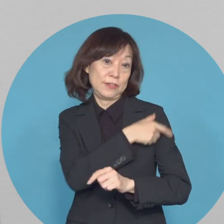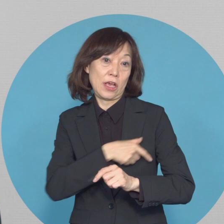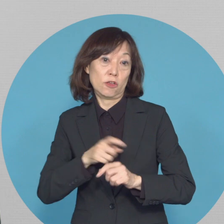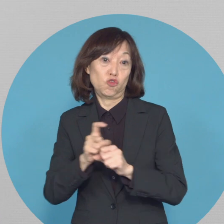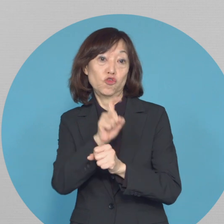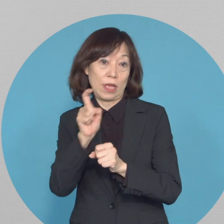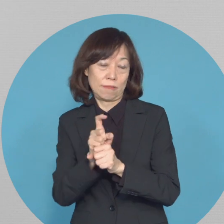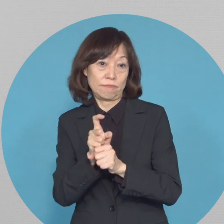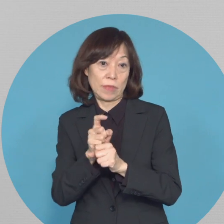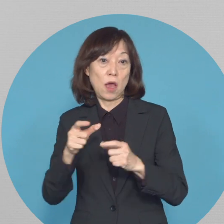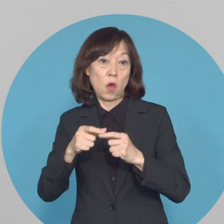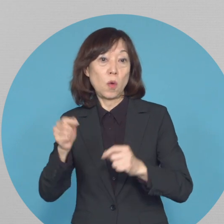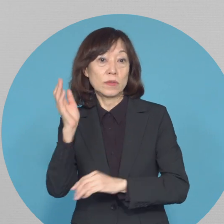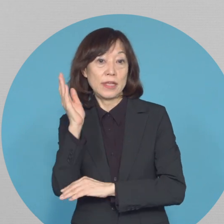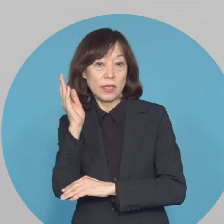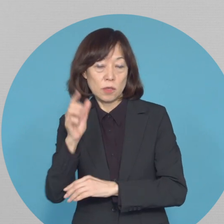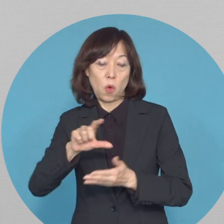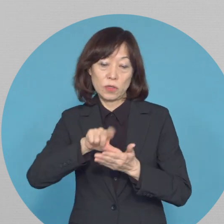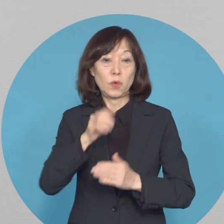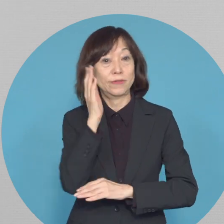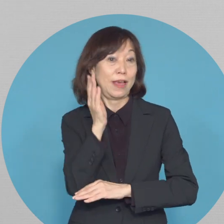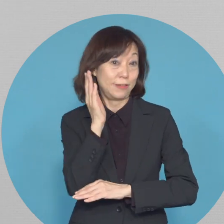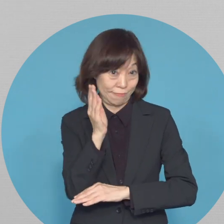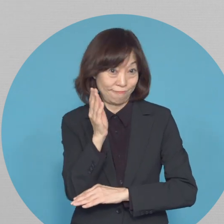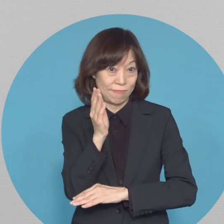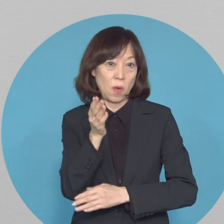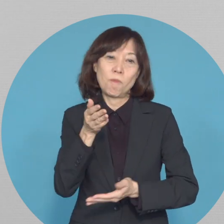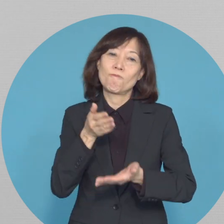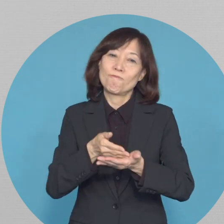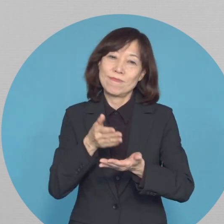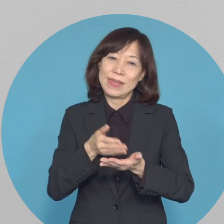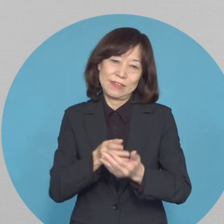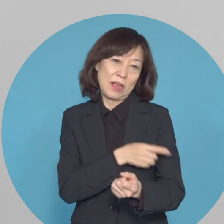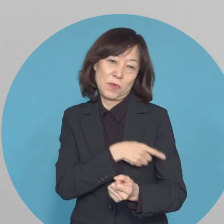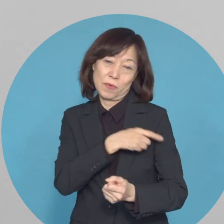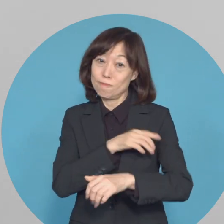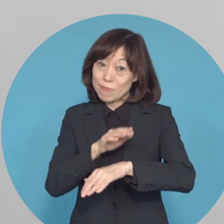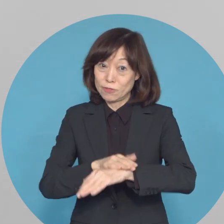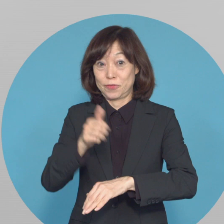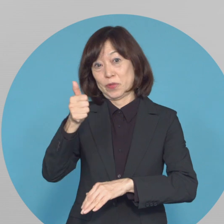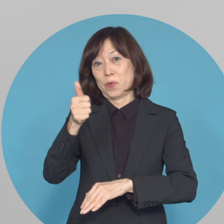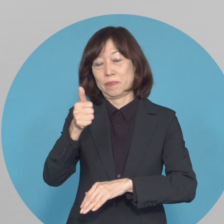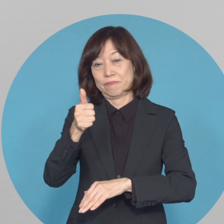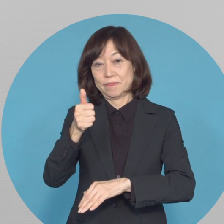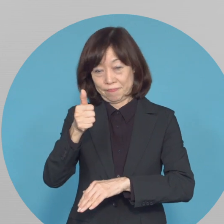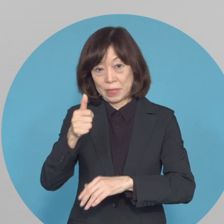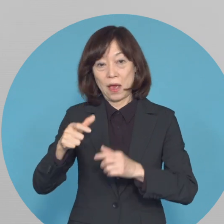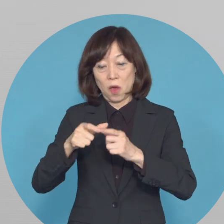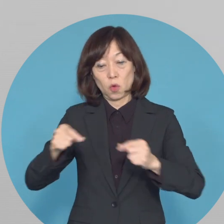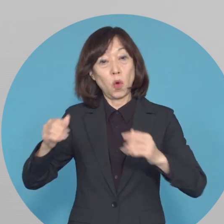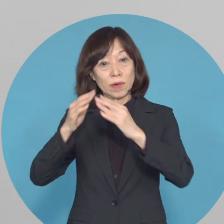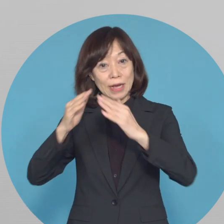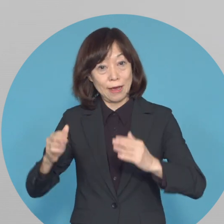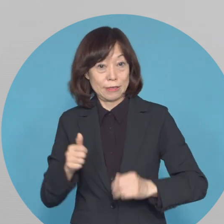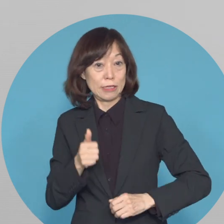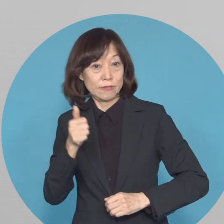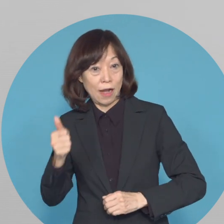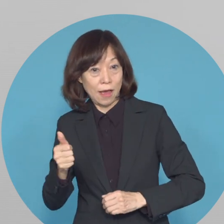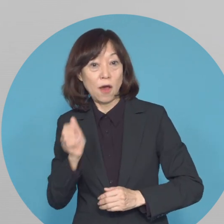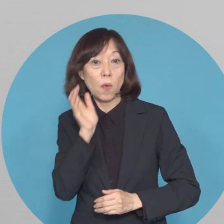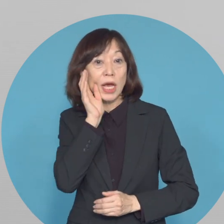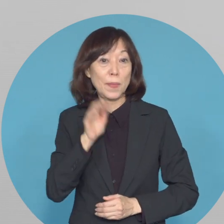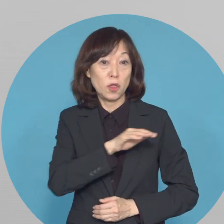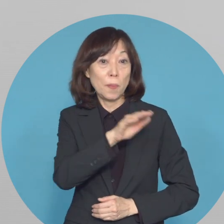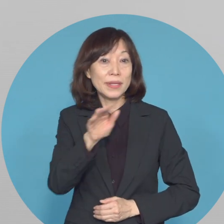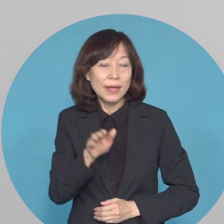にも地方政治にも精通している論戦力抜群の人です。国会に送っていただければ、和歌山の皆